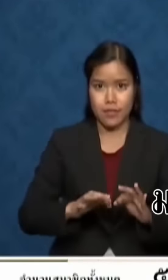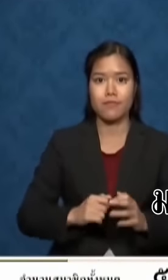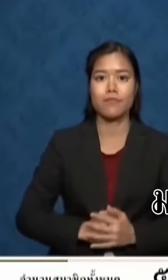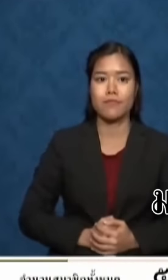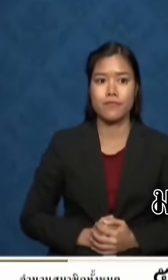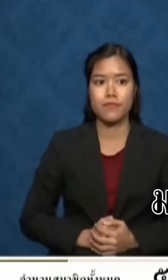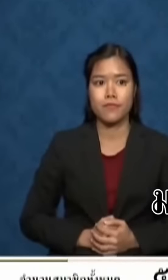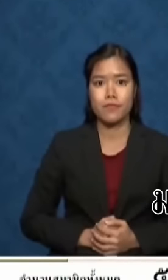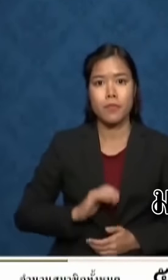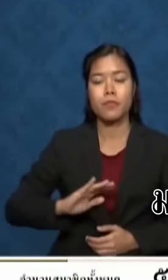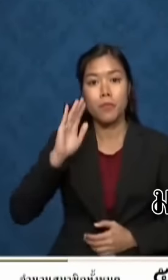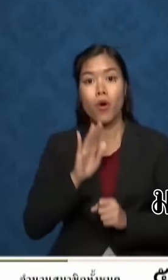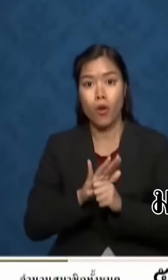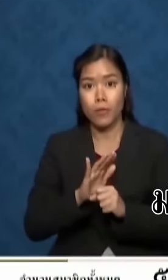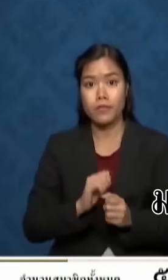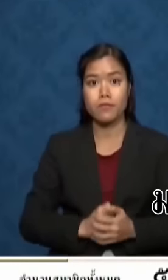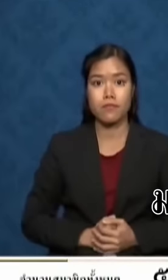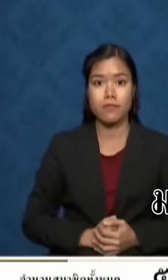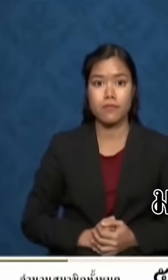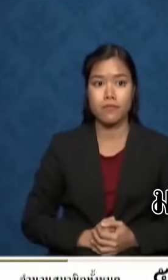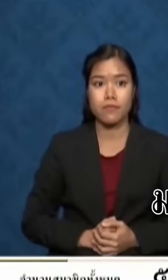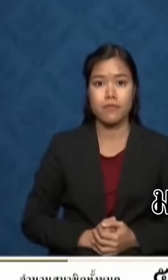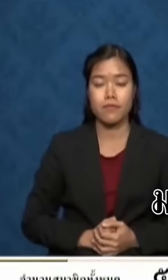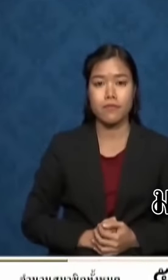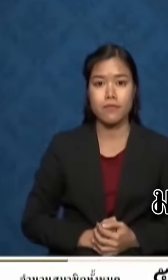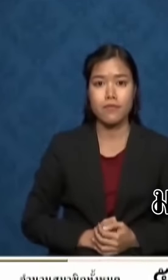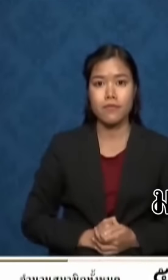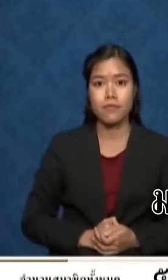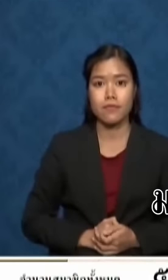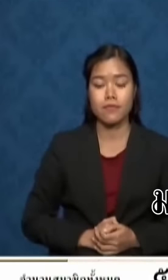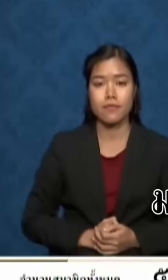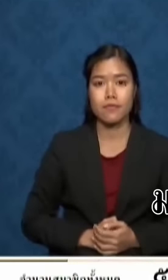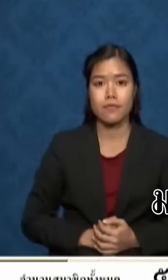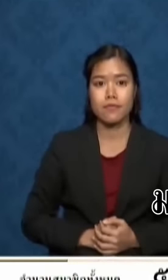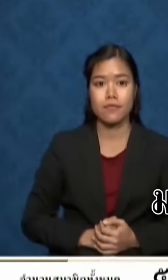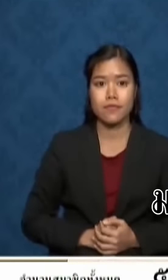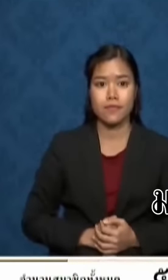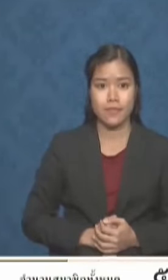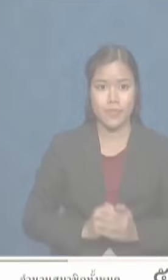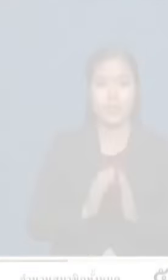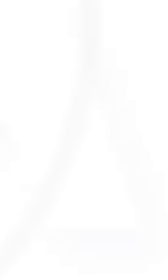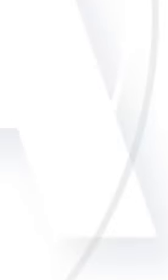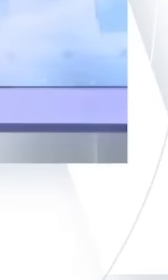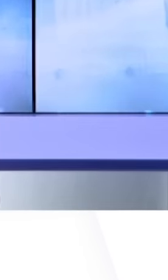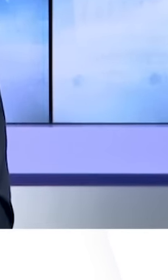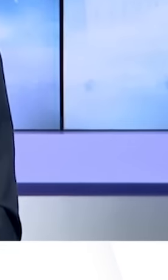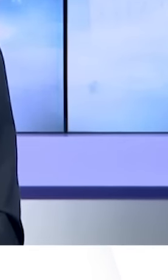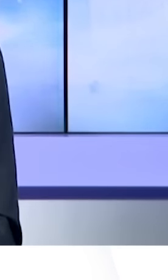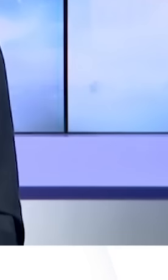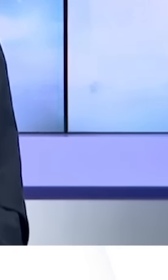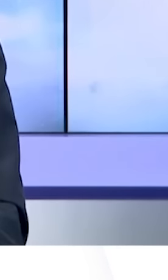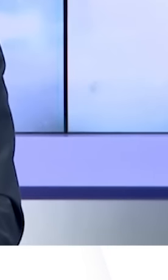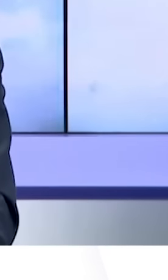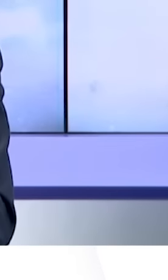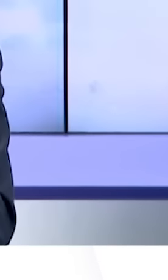บครับ ขบคุครัดูคิจบแล้ว